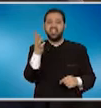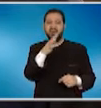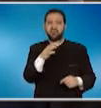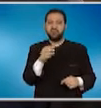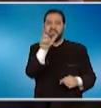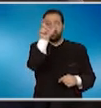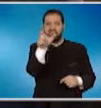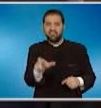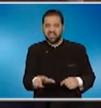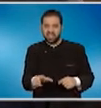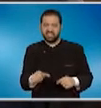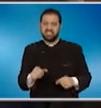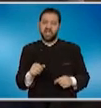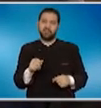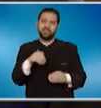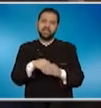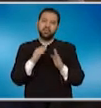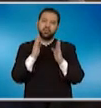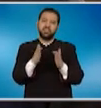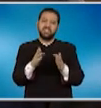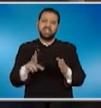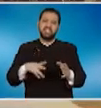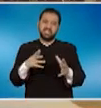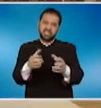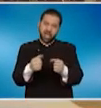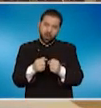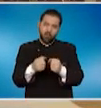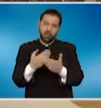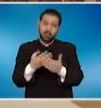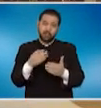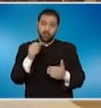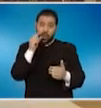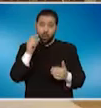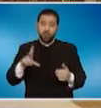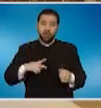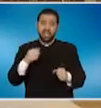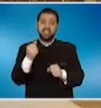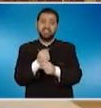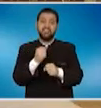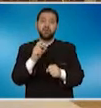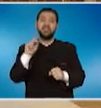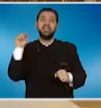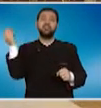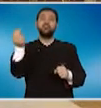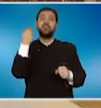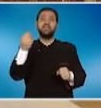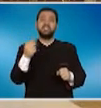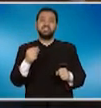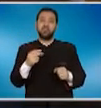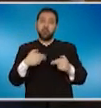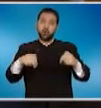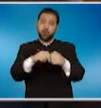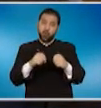într-un sens tranzitiv aparține omului pentru că este creat. De aceea omul nu poate să aibă existența prin sine însuși, ci trebuie să o aibă